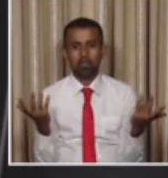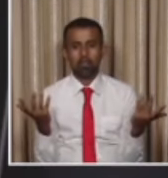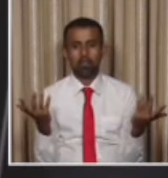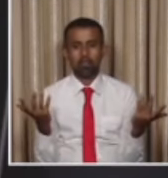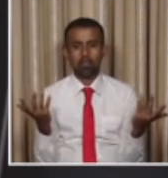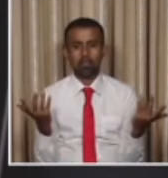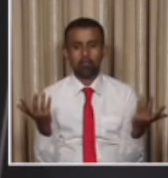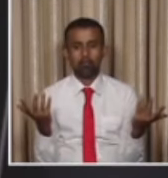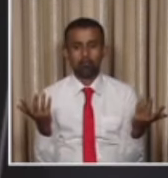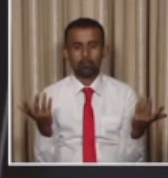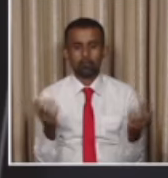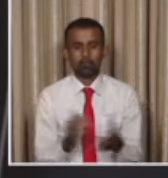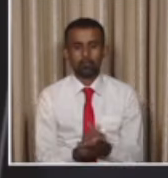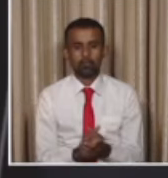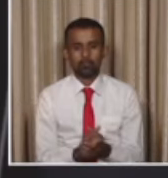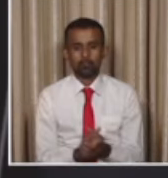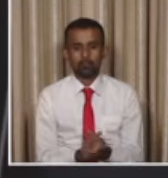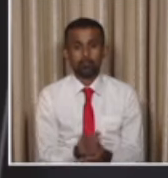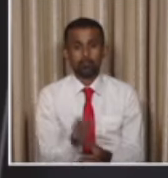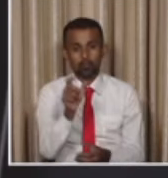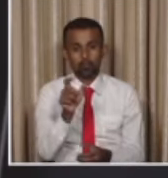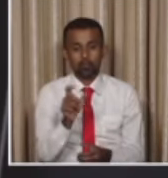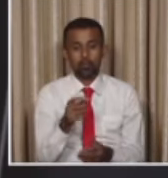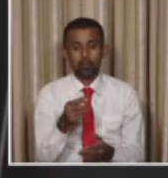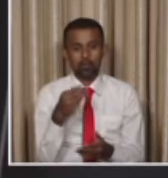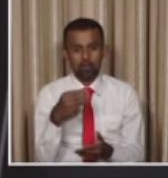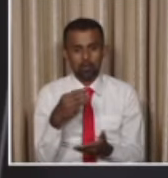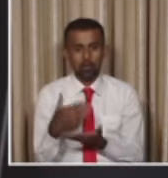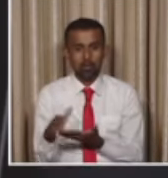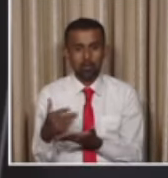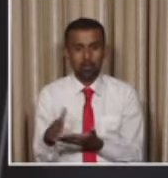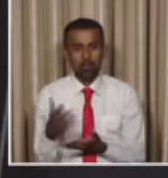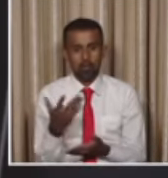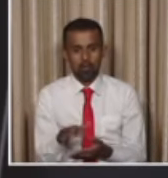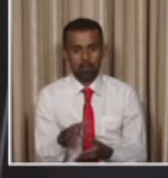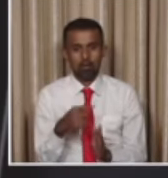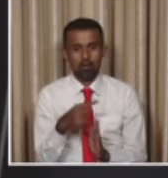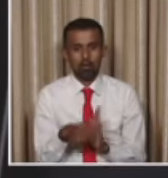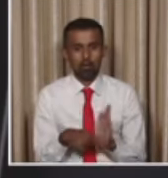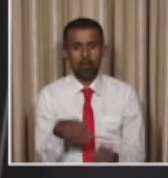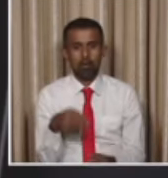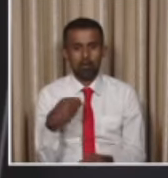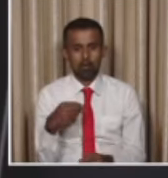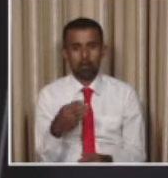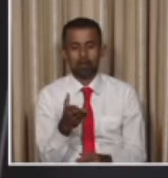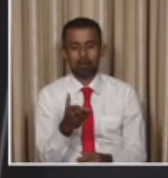මොනවා කියන්නේද එතුමා? එතුමා ඉන්න කාලේ ණය ගෙව්වා. එතුමාට රට ණයයි.